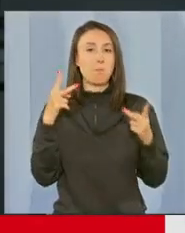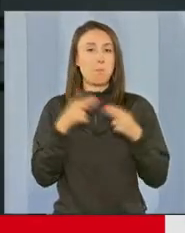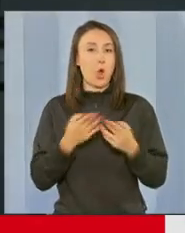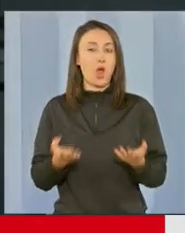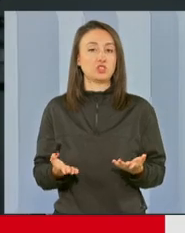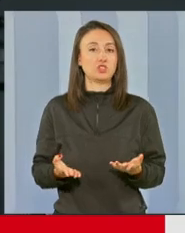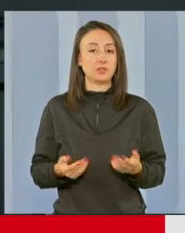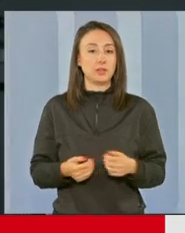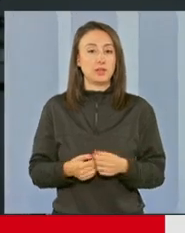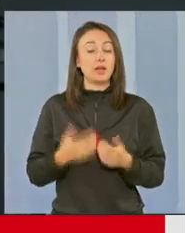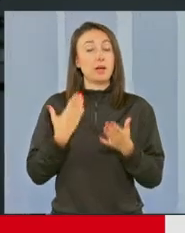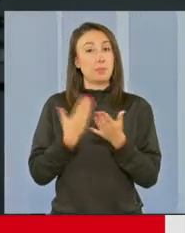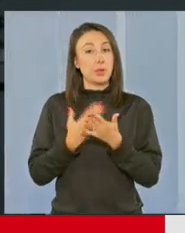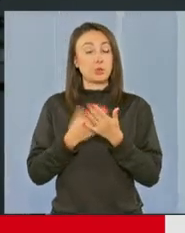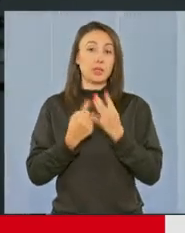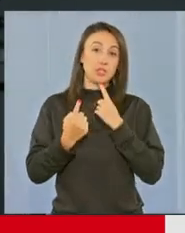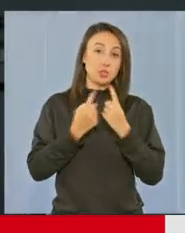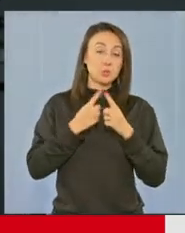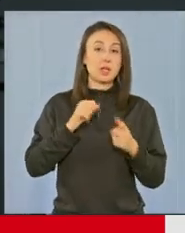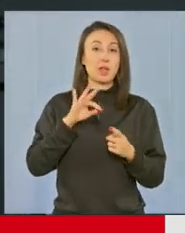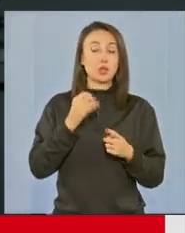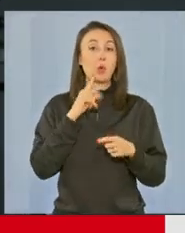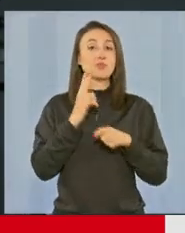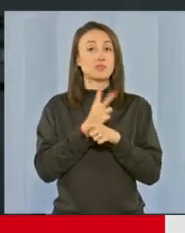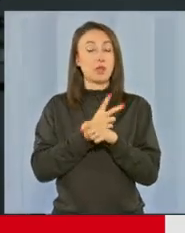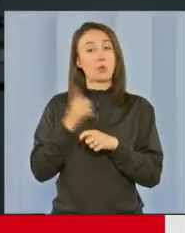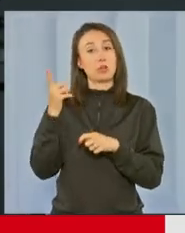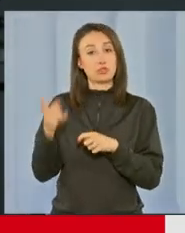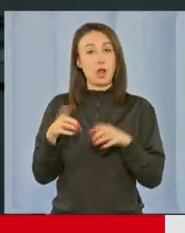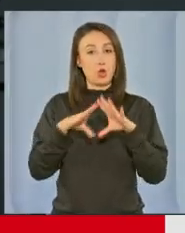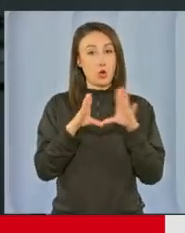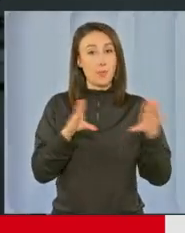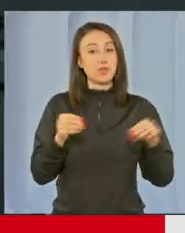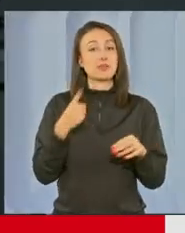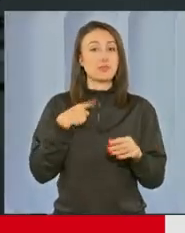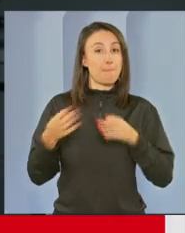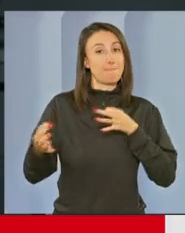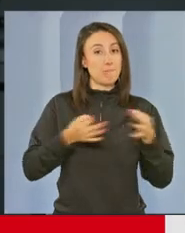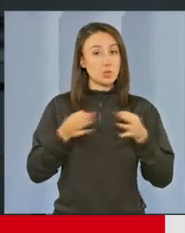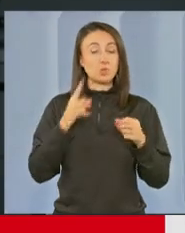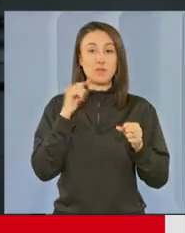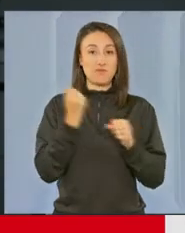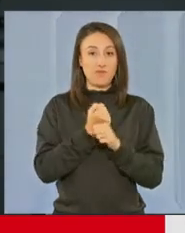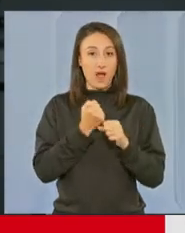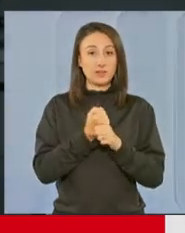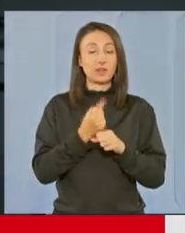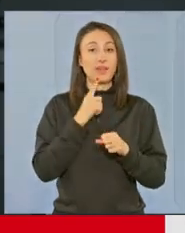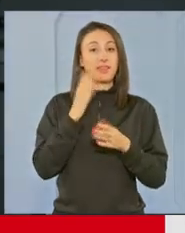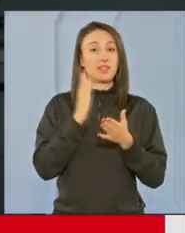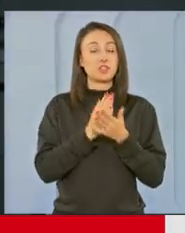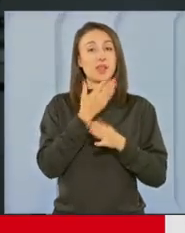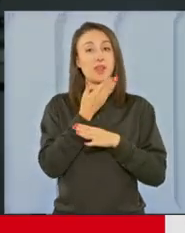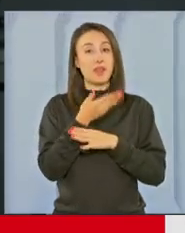ca în consultare cu NATO, statul respectiv, în speță România, să-și ia măsuri și să facă, până la urmă, o decizie